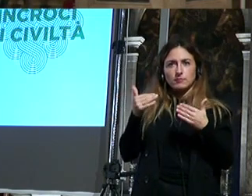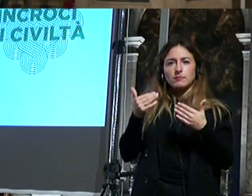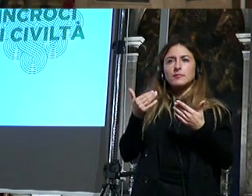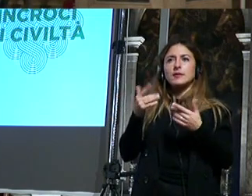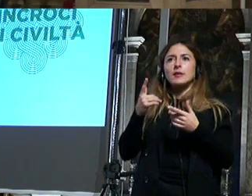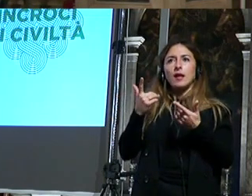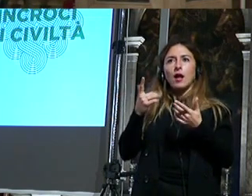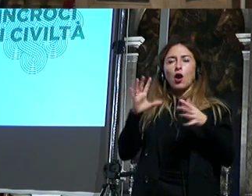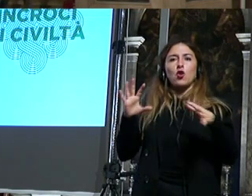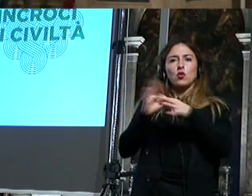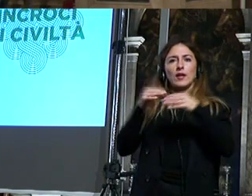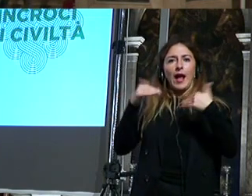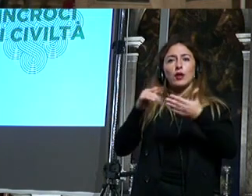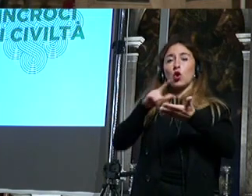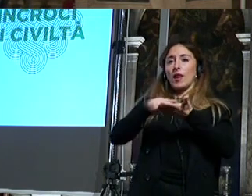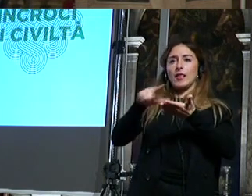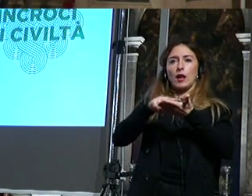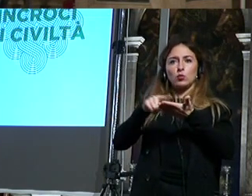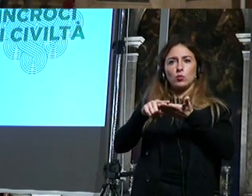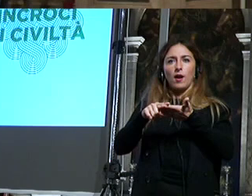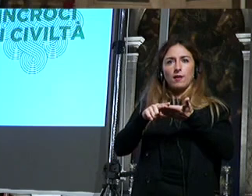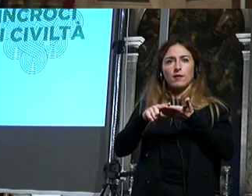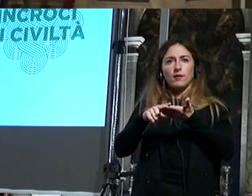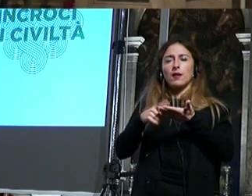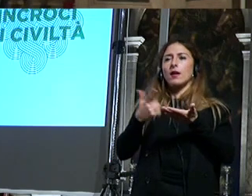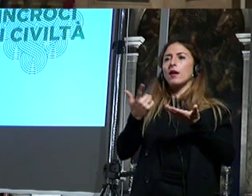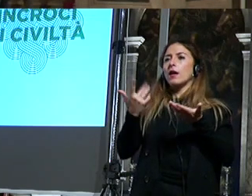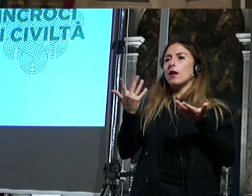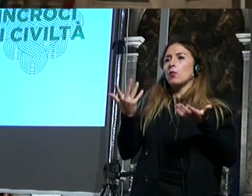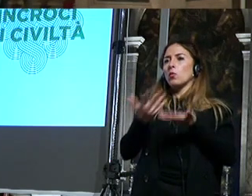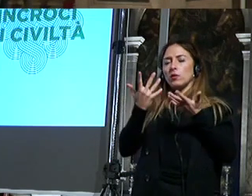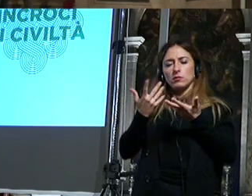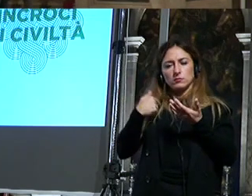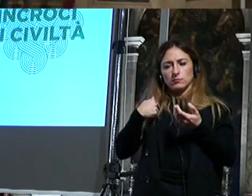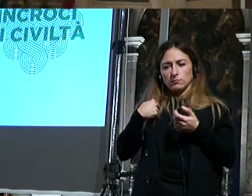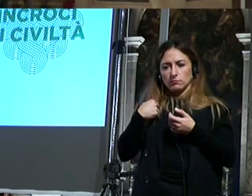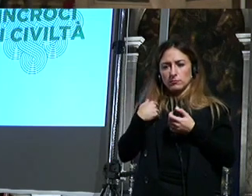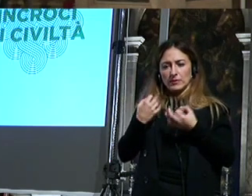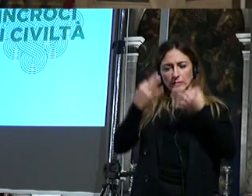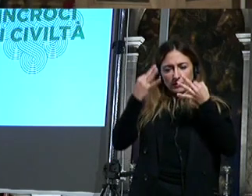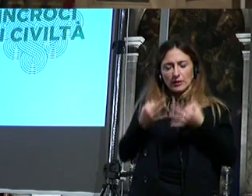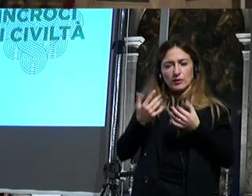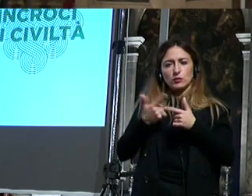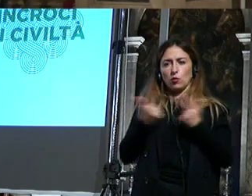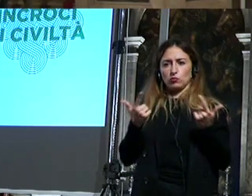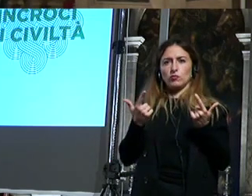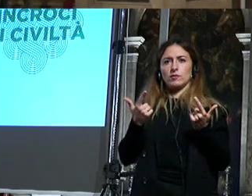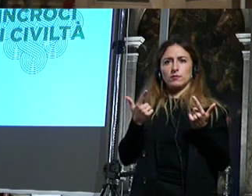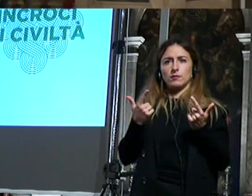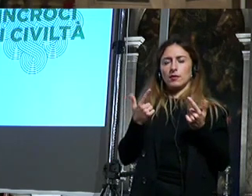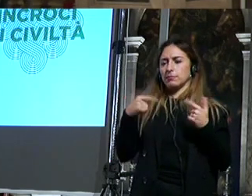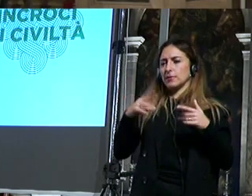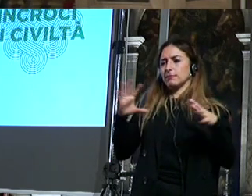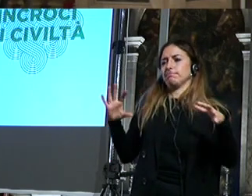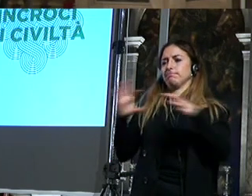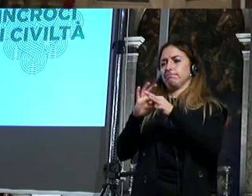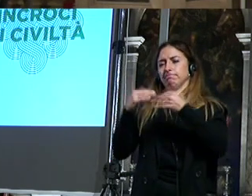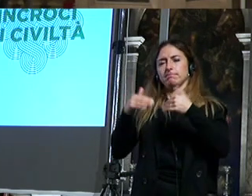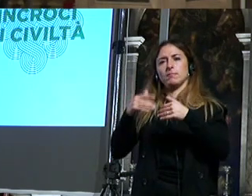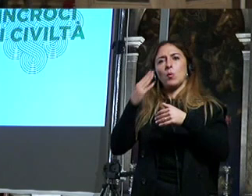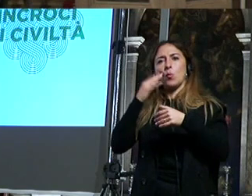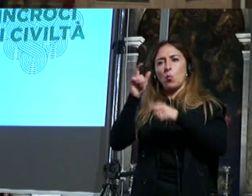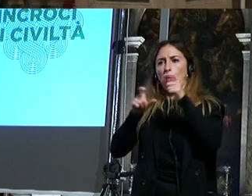la letteratura, quel non avere la certezza, che assona moltissimo pure con l'essere umano. E